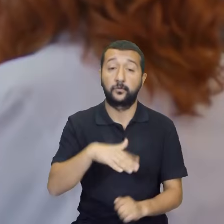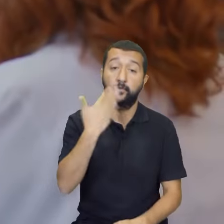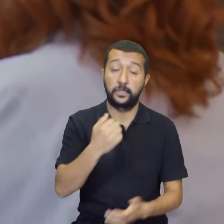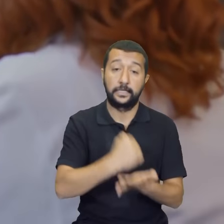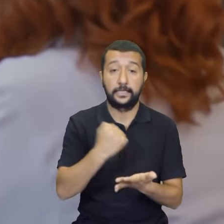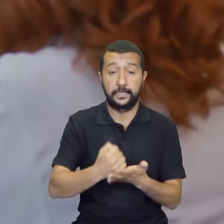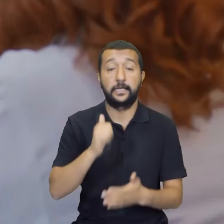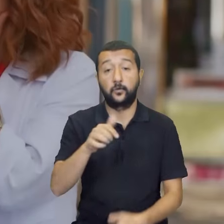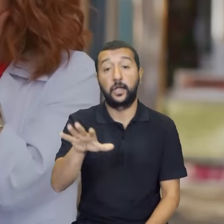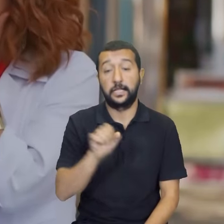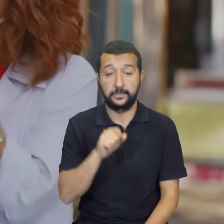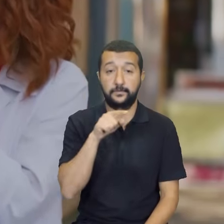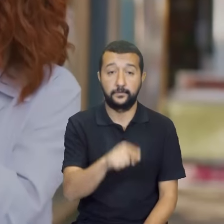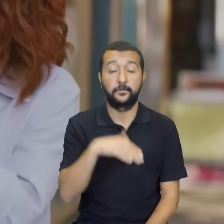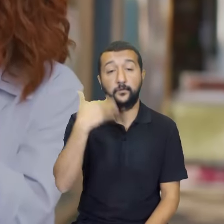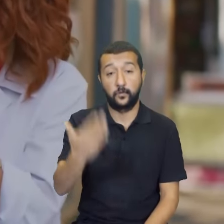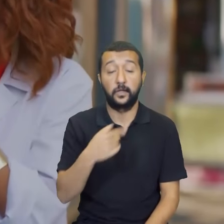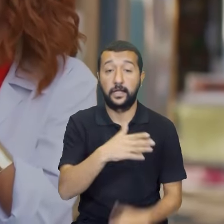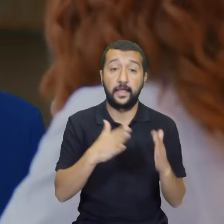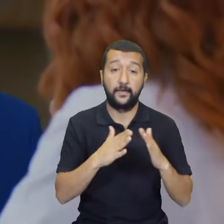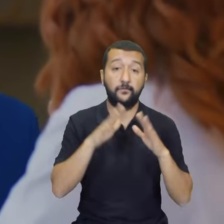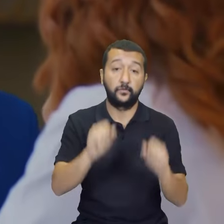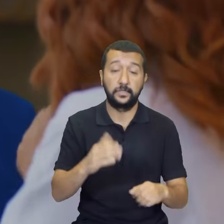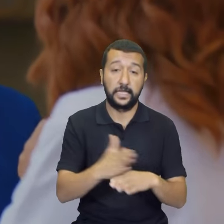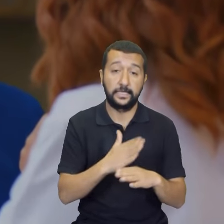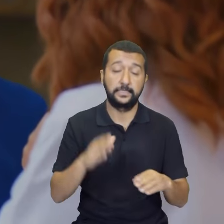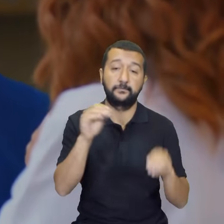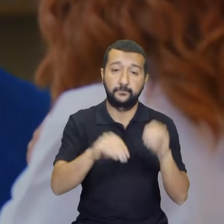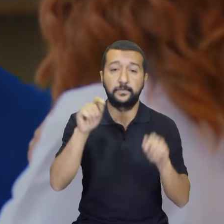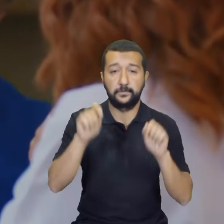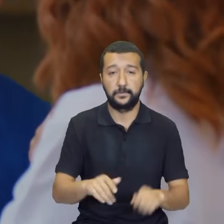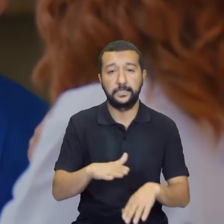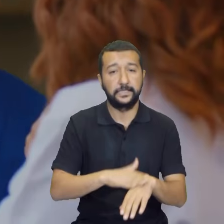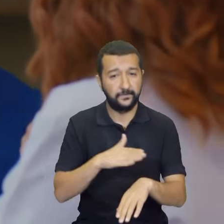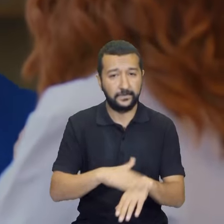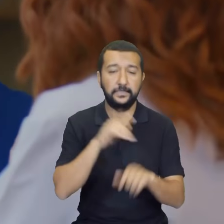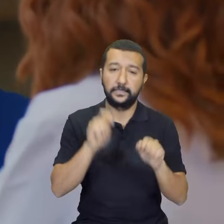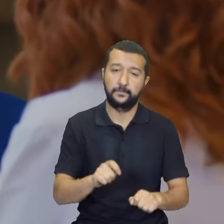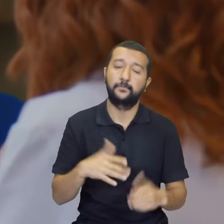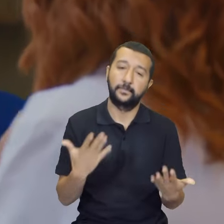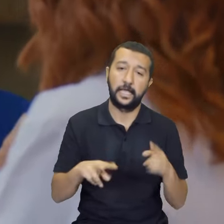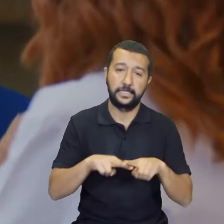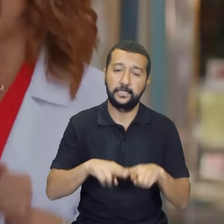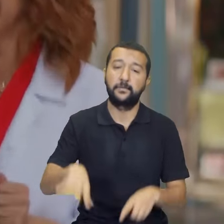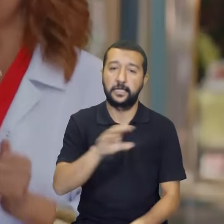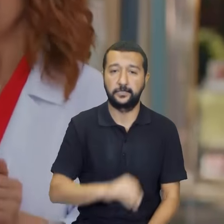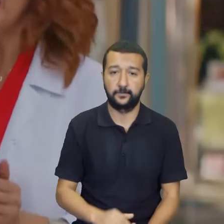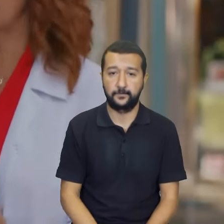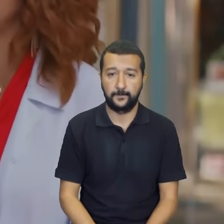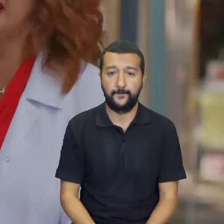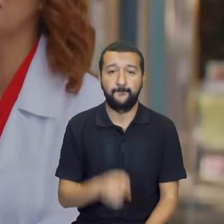sonra nikah için gün alacağız. Arkasından ev tutacağız, eşyaları döşeyeceğiz falan. Yavaş yavaş halledeceğiz be Ayşe'nin her şeyi.